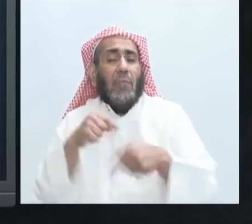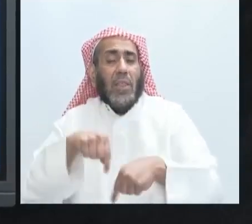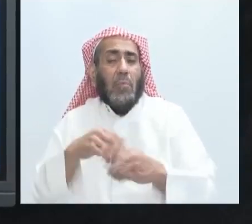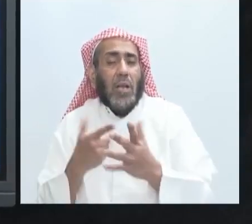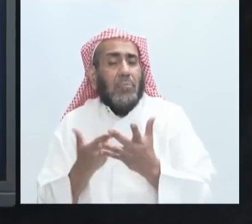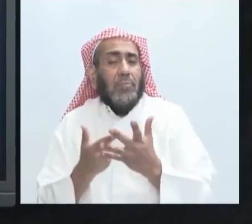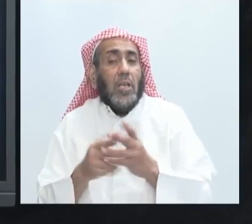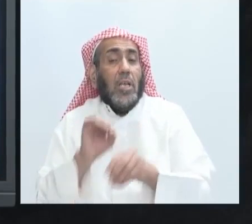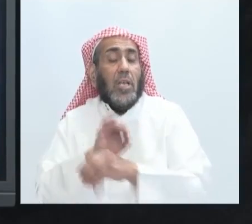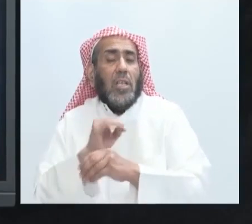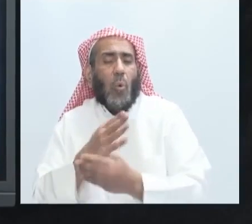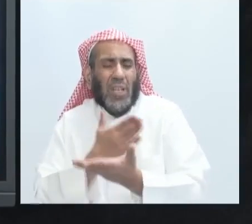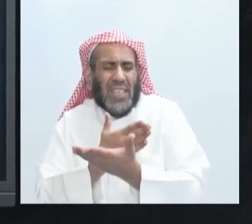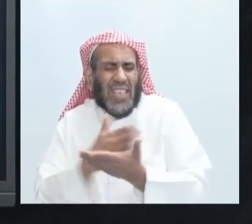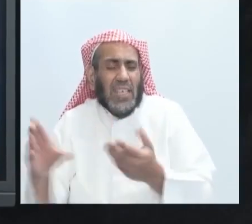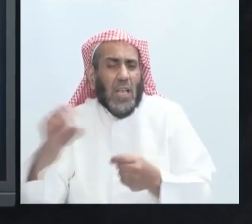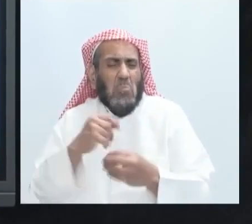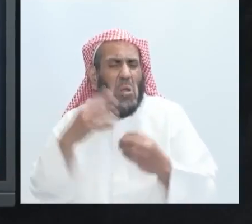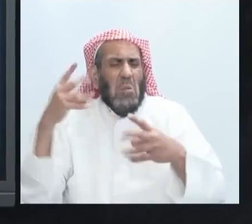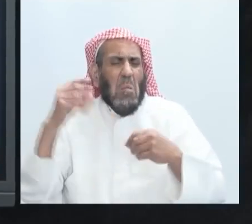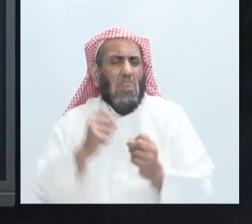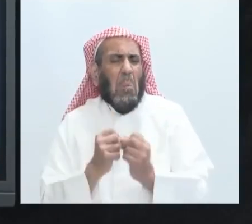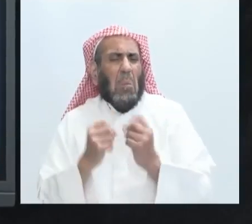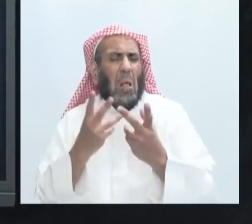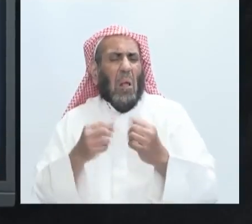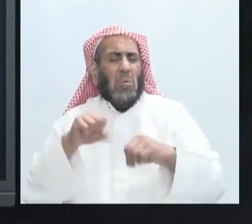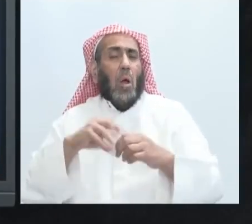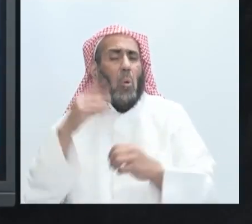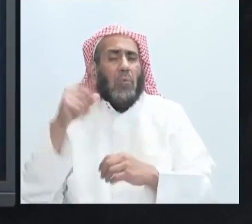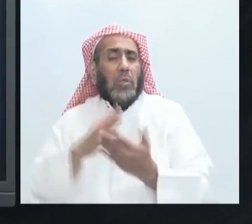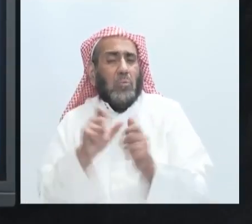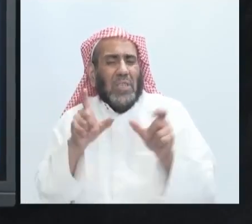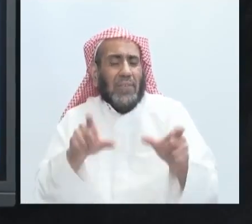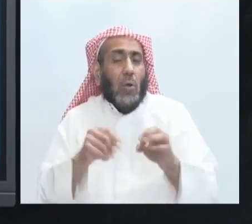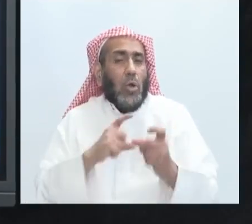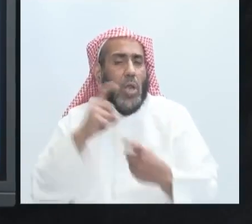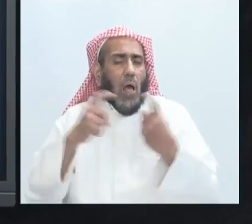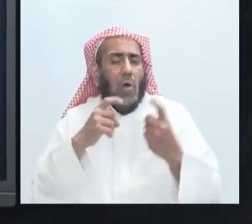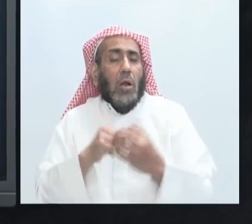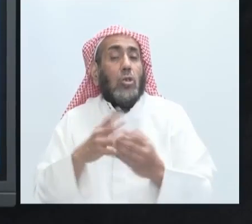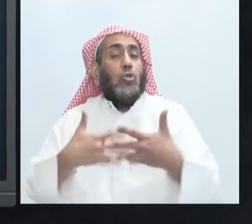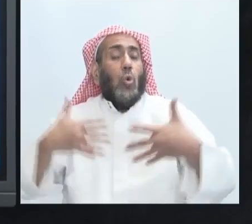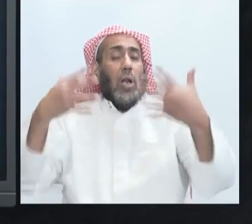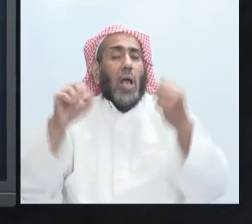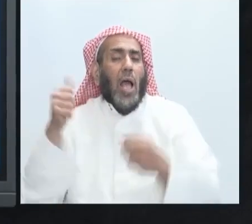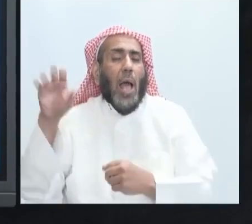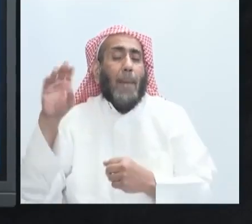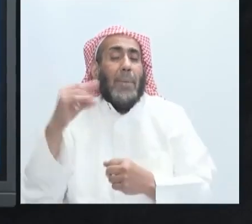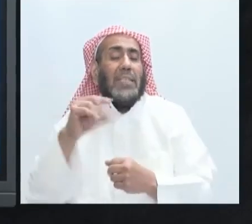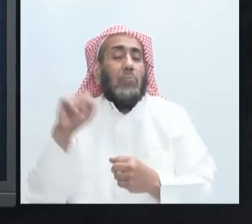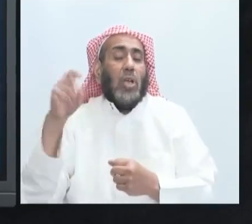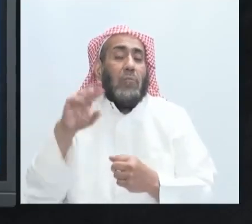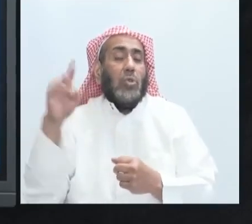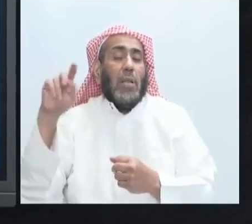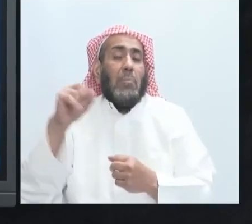المرحله الدعوه لتطهير الاسلام من البدع والخرافات وتاييد الدعوه والدفاع عنها مناقشه افكار المناوئين شعراء هذه المرحله احمد مشرف